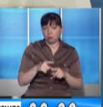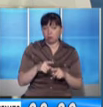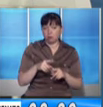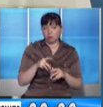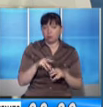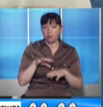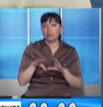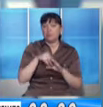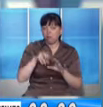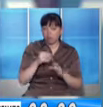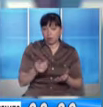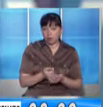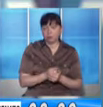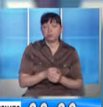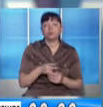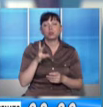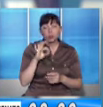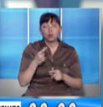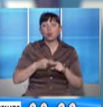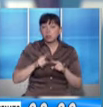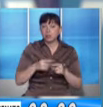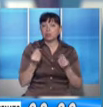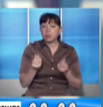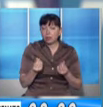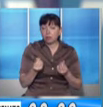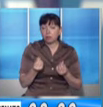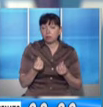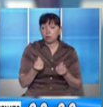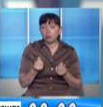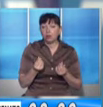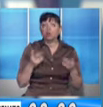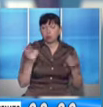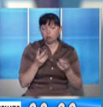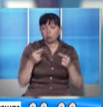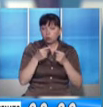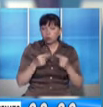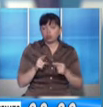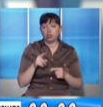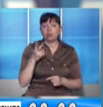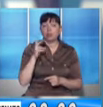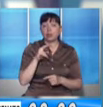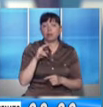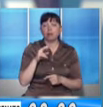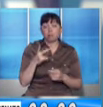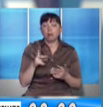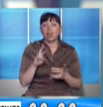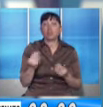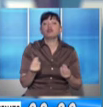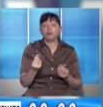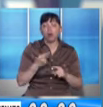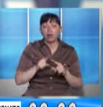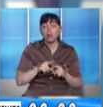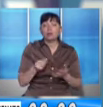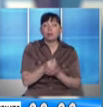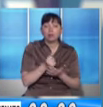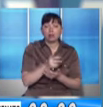și după alegeri. Dar cu acești bani, să nu trebuie precizat pentru ce ei sunt, da? Ei sunt pentru